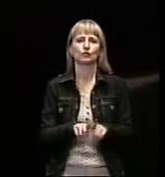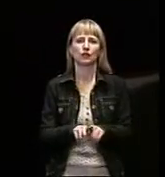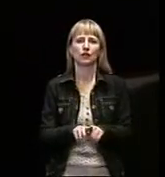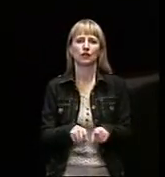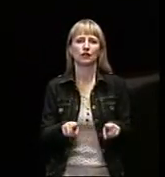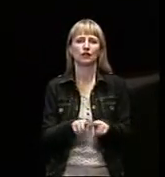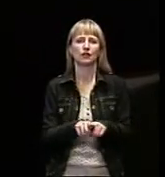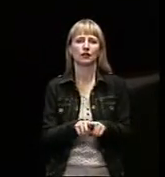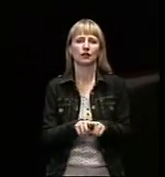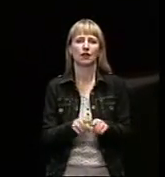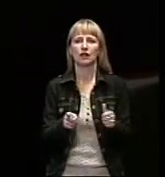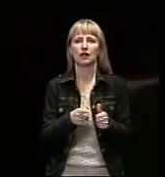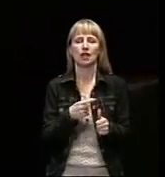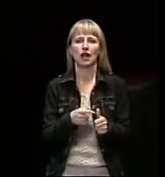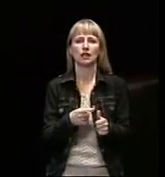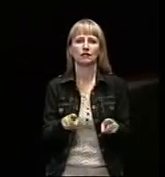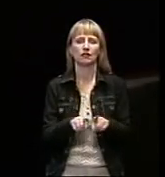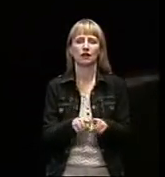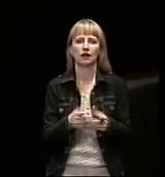такі абстрактна назва, така